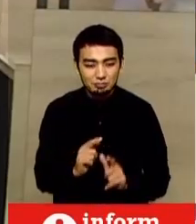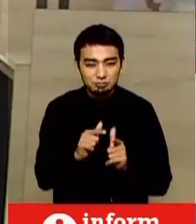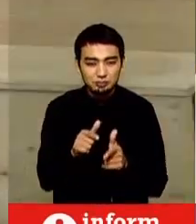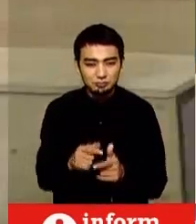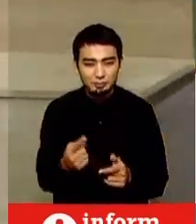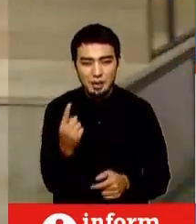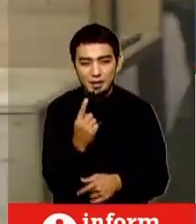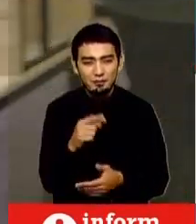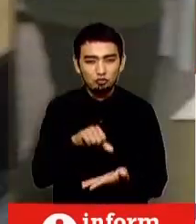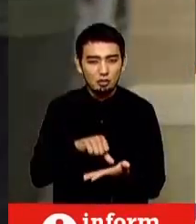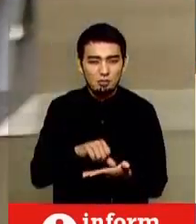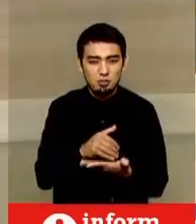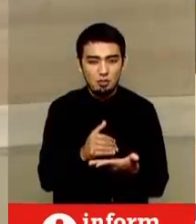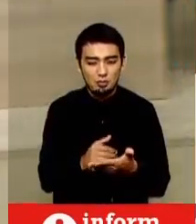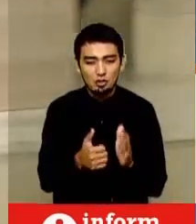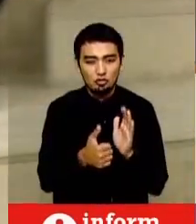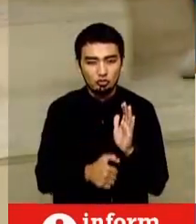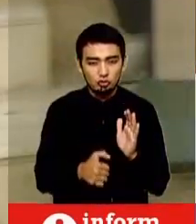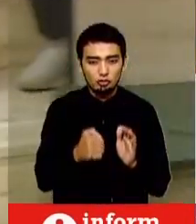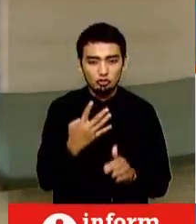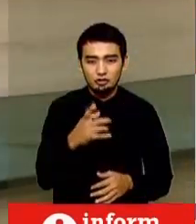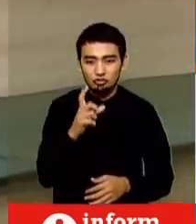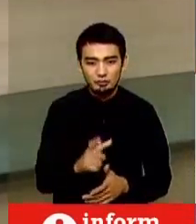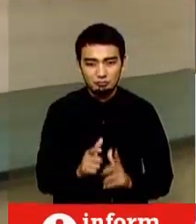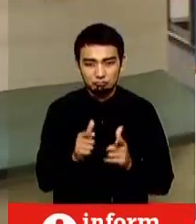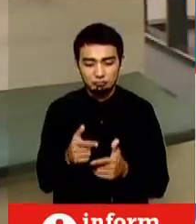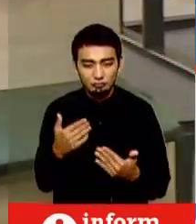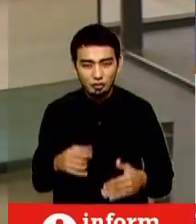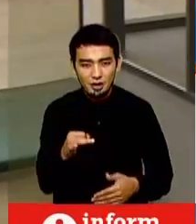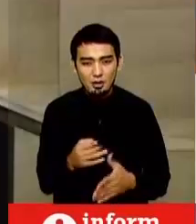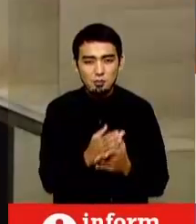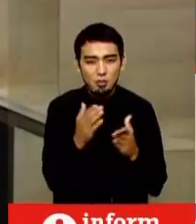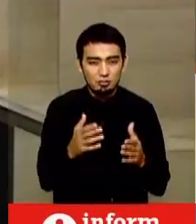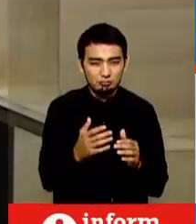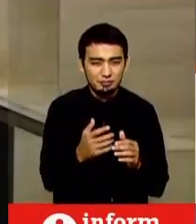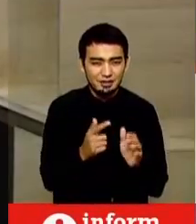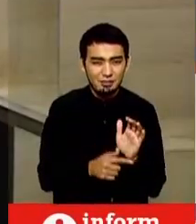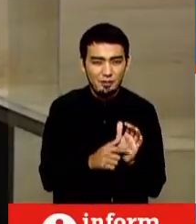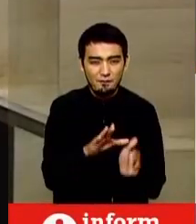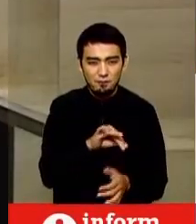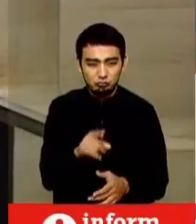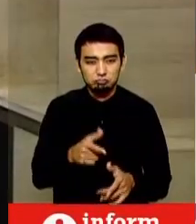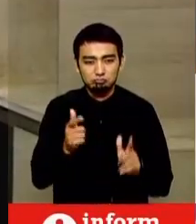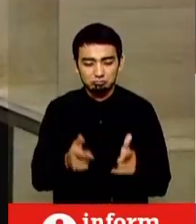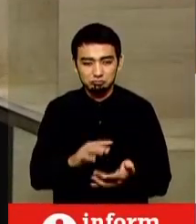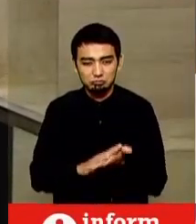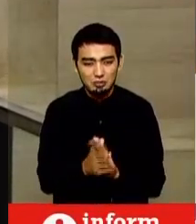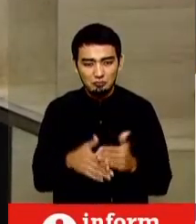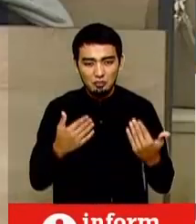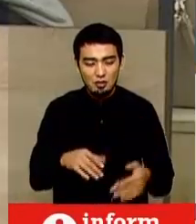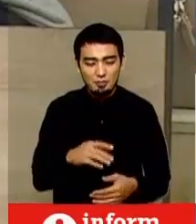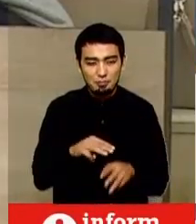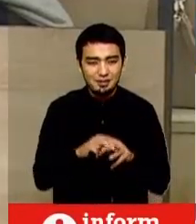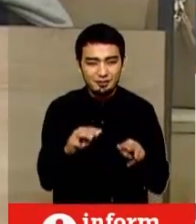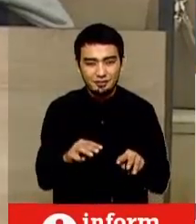первые участники программы – 604 человека. Более 70 вузов подписали соглашение с Министерством обороны